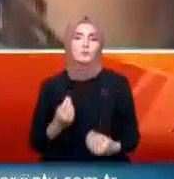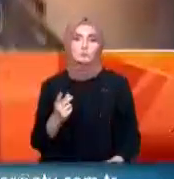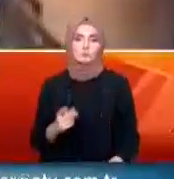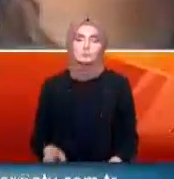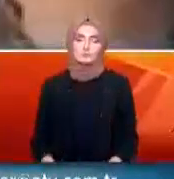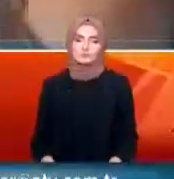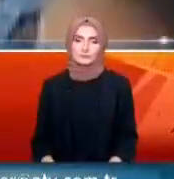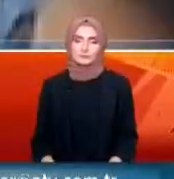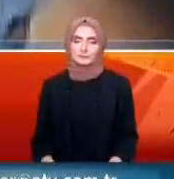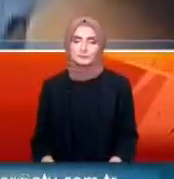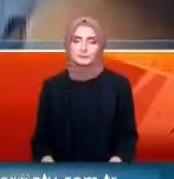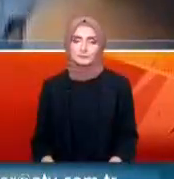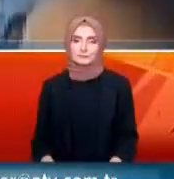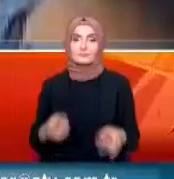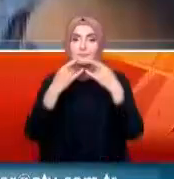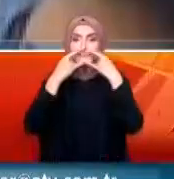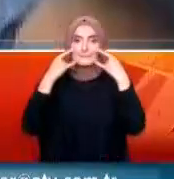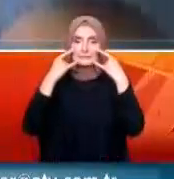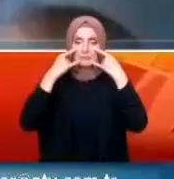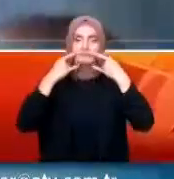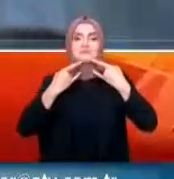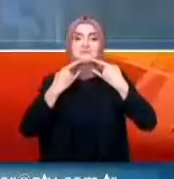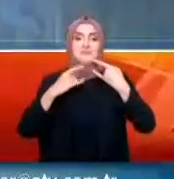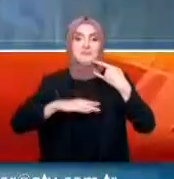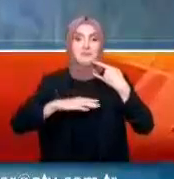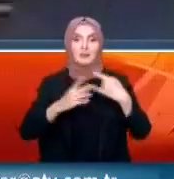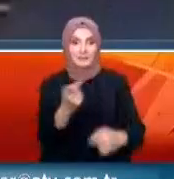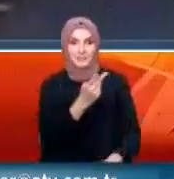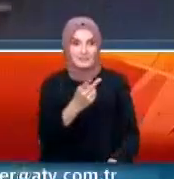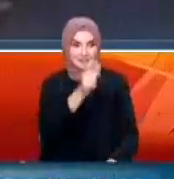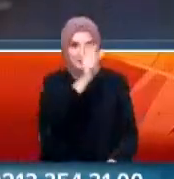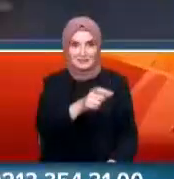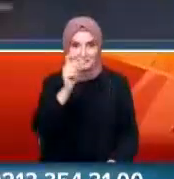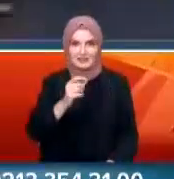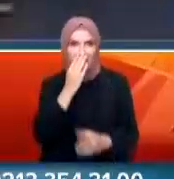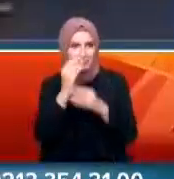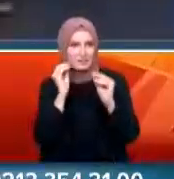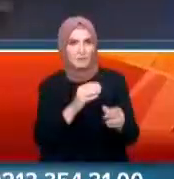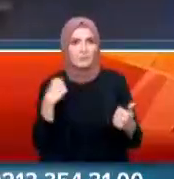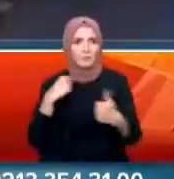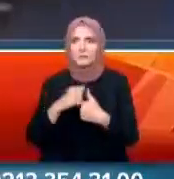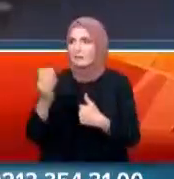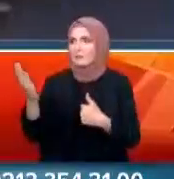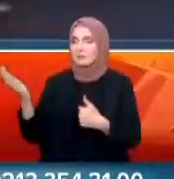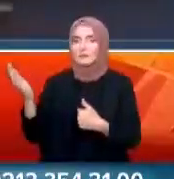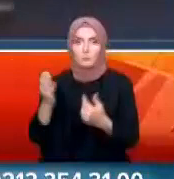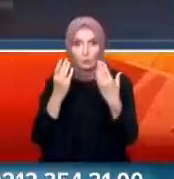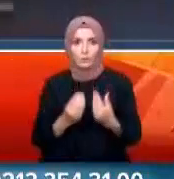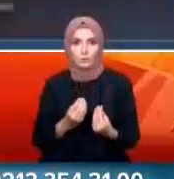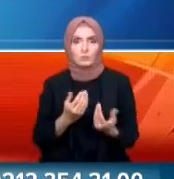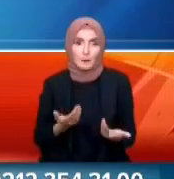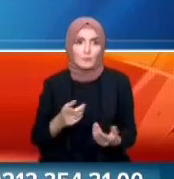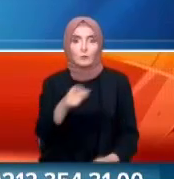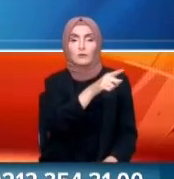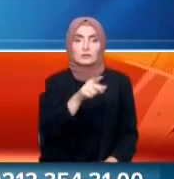mı? Evet. Maskelerini çenelerinde tutan iki kişiye tepkiler peş peşe geldi. Ama onlar hem suçlu hem de